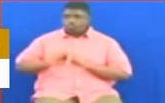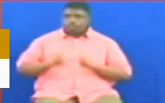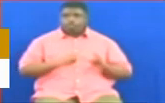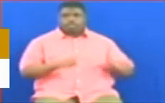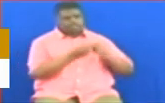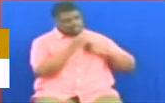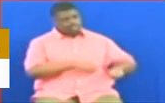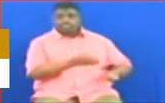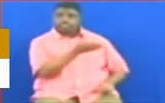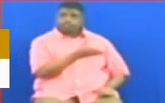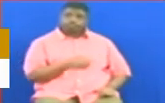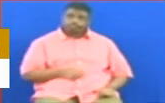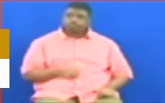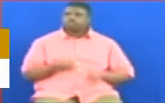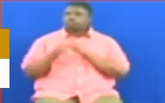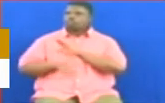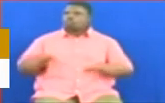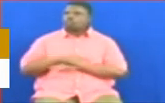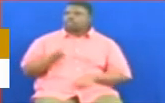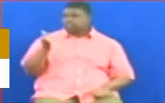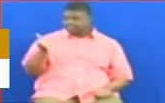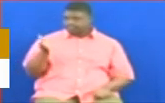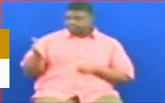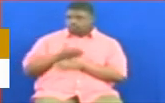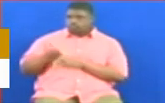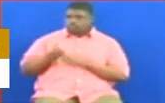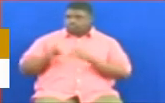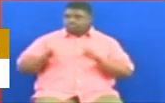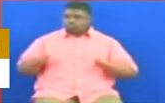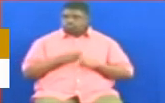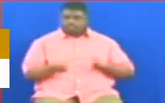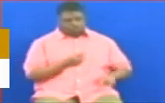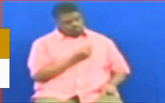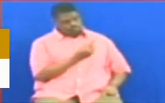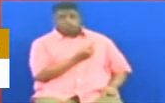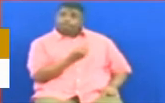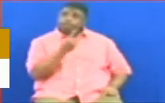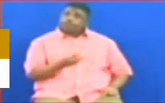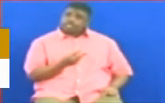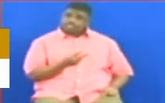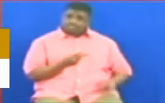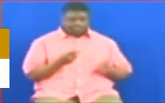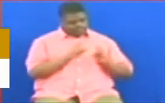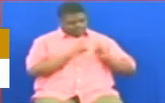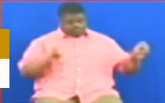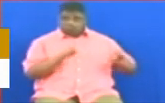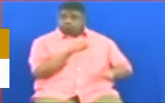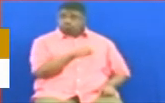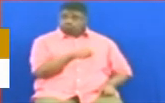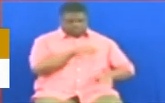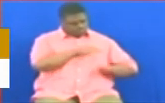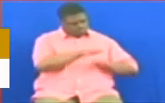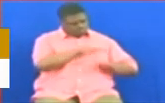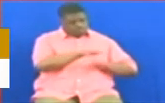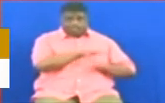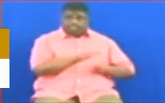zinavyotekelezwa. Mheshimiwa Mwenyekiti, kuna hili swala kifungu cha 102 kwamba kinasomeka kimeelezwa hapo kama